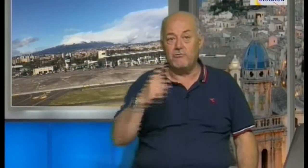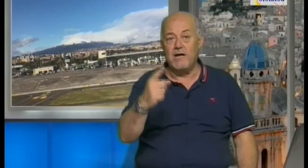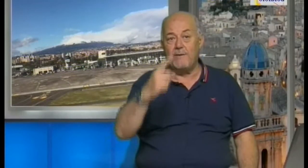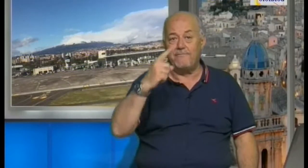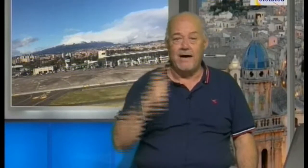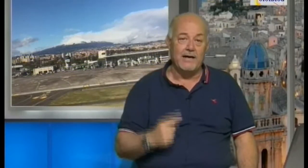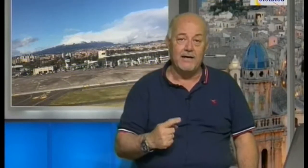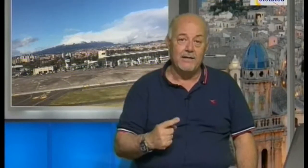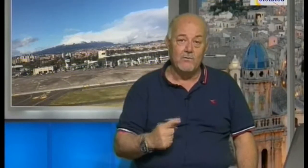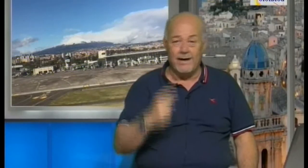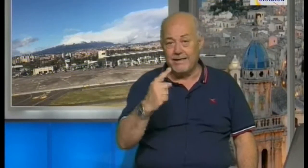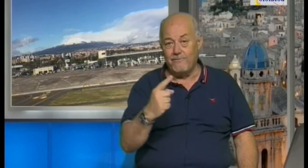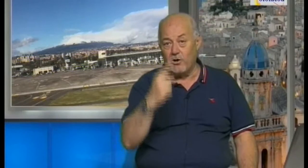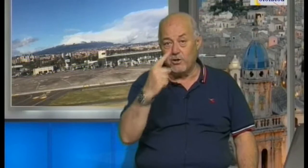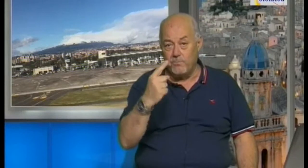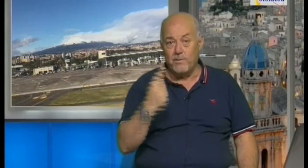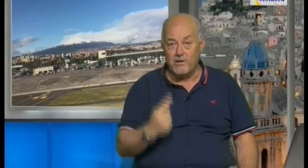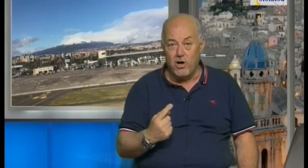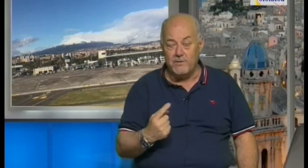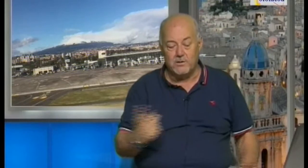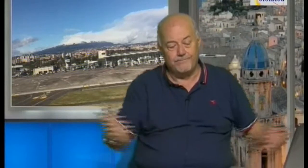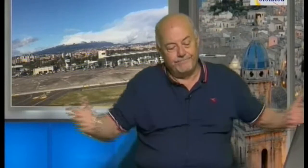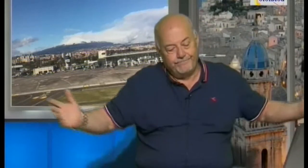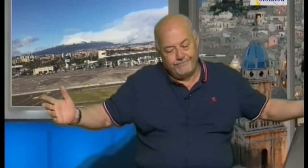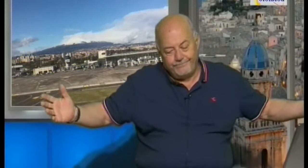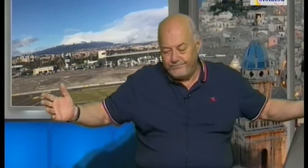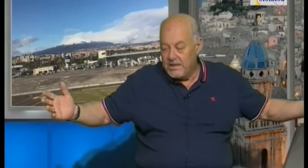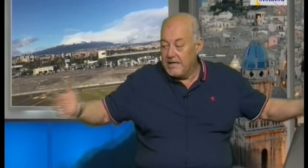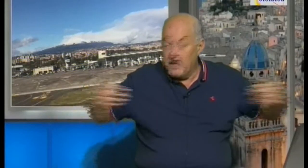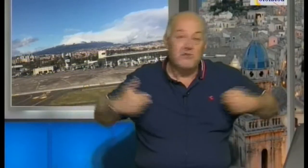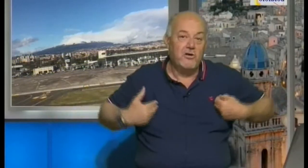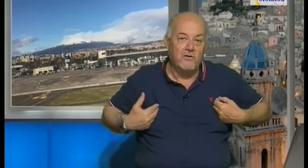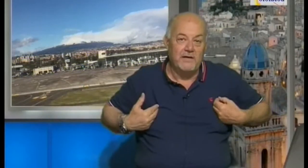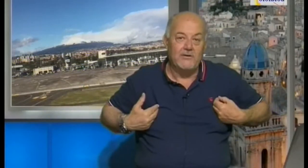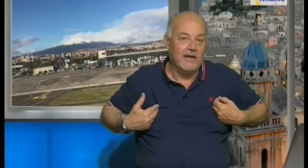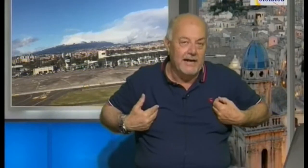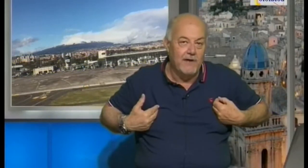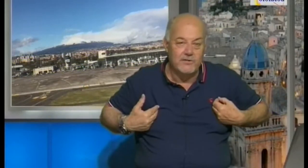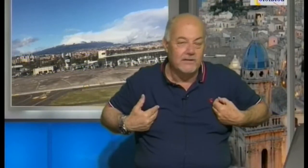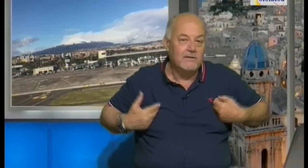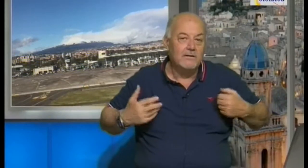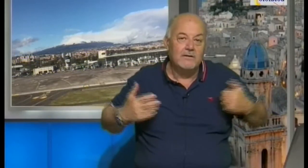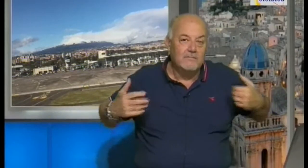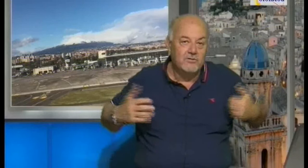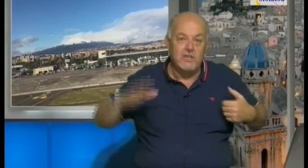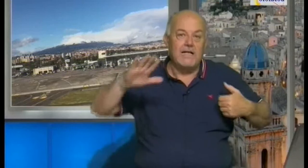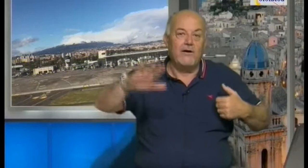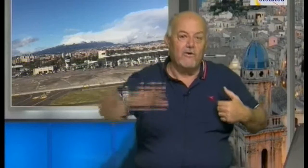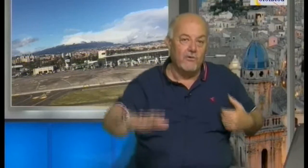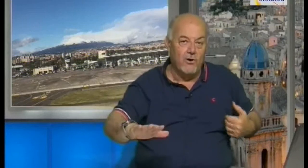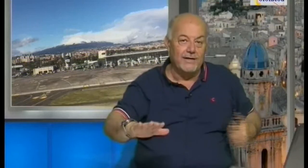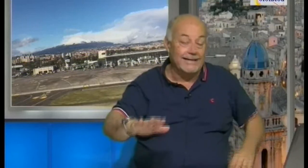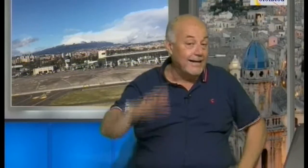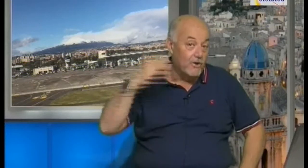non riusciamo a fare qualche volo di più per Comiso. Io sono convinto che i Neuge ci